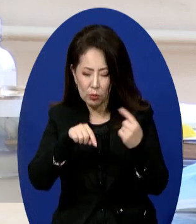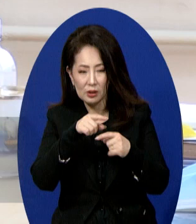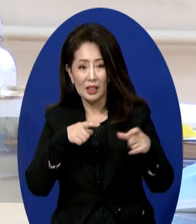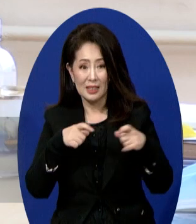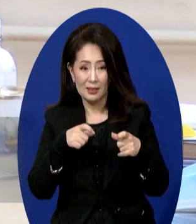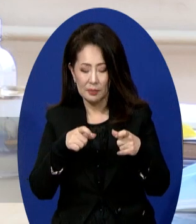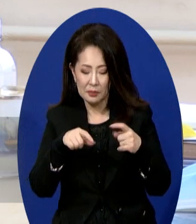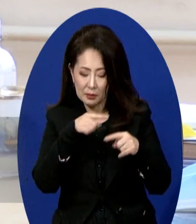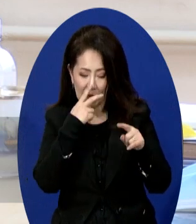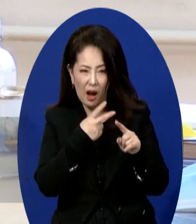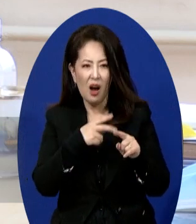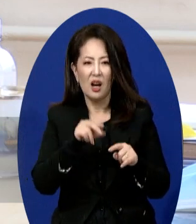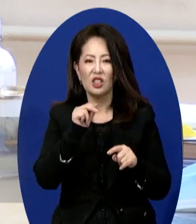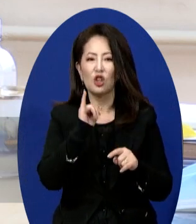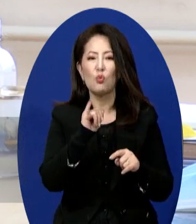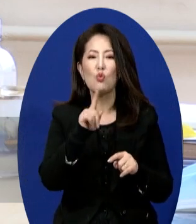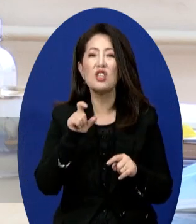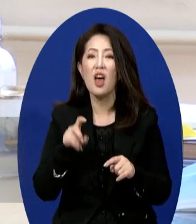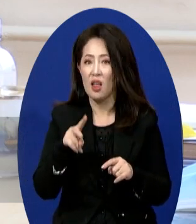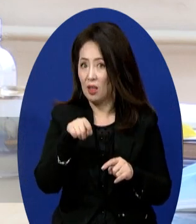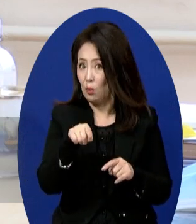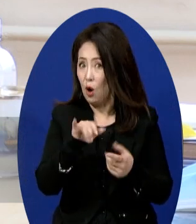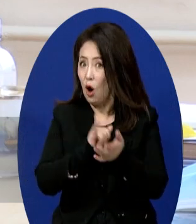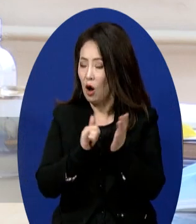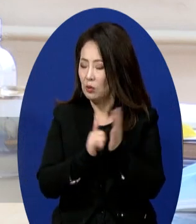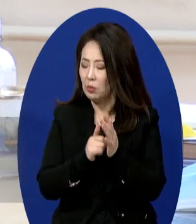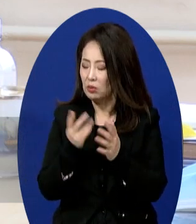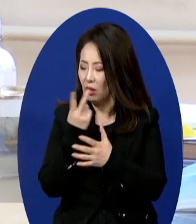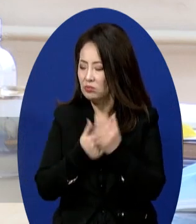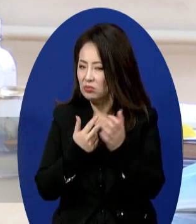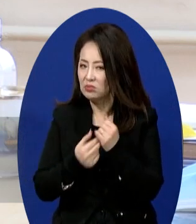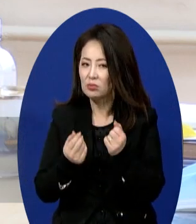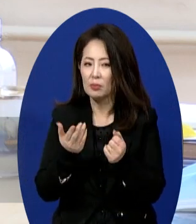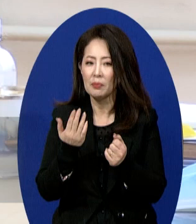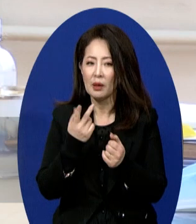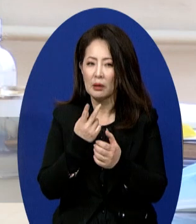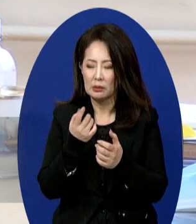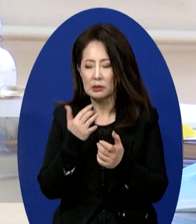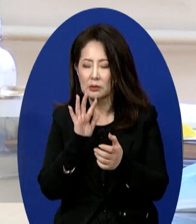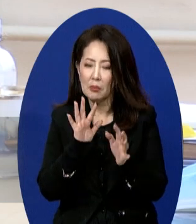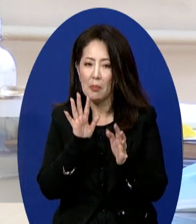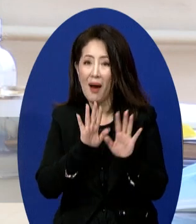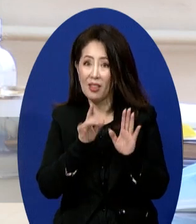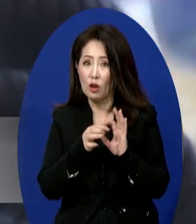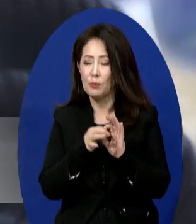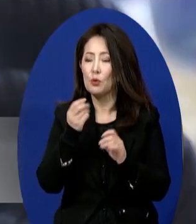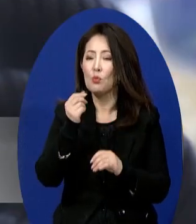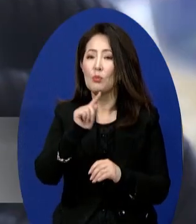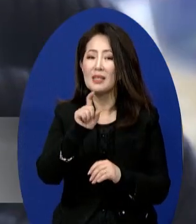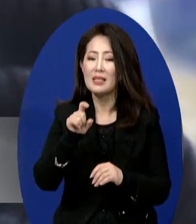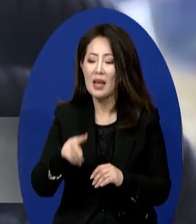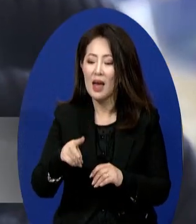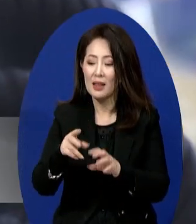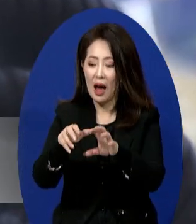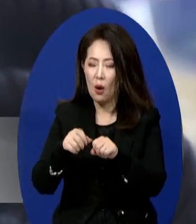зээлийн чанаргүй зээлийн хэмжээ маань бас өндөр байх ийм нэг нөхцөлийг давхар бүрдүүлээд явчихж байгаа юм л байгаа юм л да. Тэгэхээр бол зээлийн хүү бол өндөр байгаад